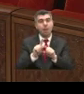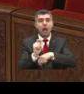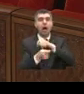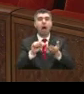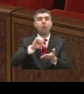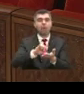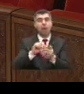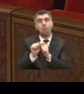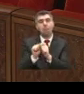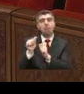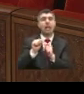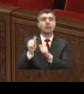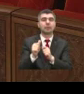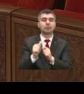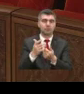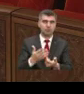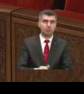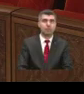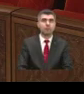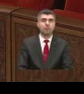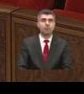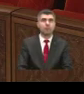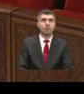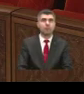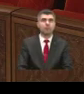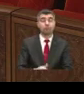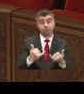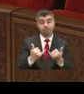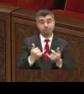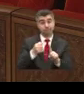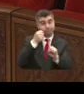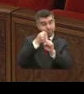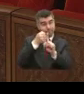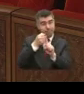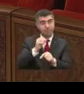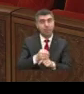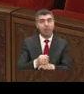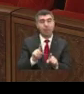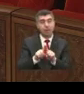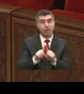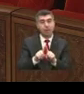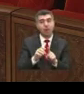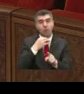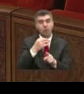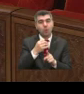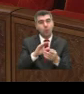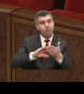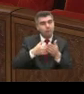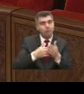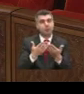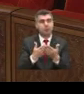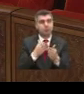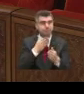النائية. ولذلك نحن نعمل على تجنب ذلك من خلال يعني دور